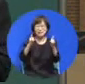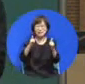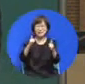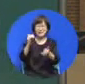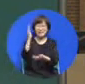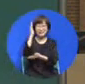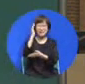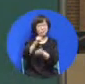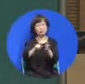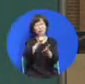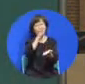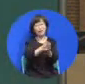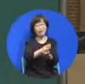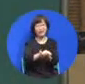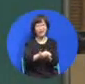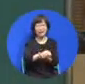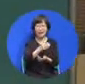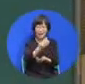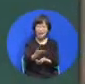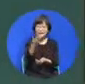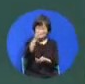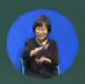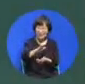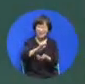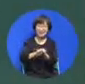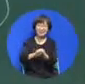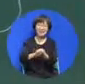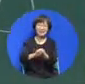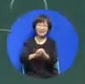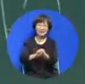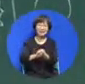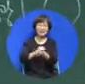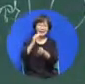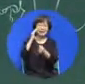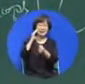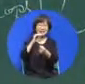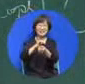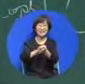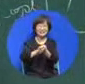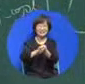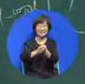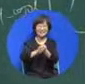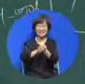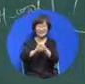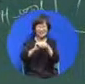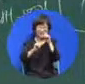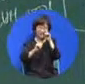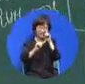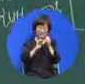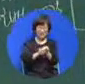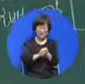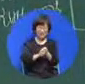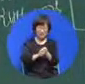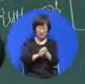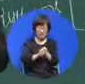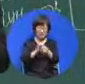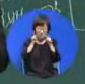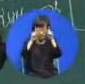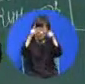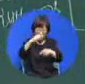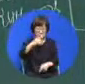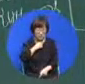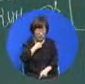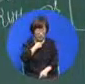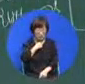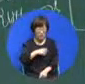up in the hot burning fire of hell, then you don't need to listen to my words. 살다 가야 돼요. You shouldn't come to church. You